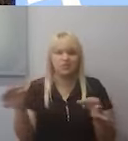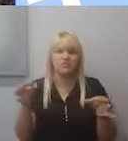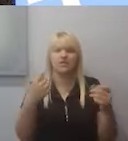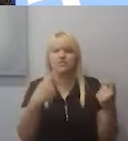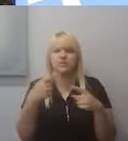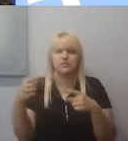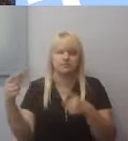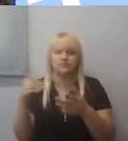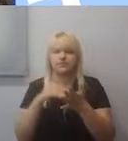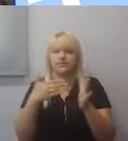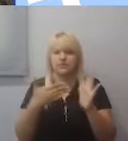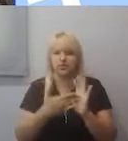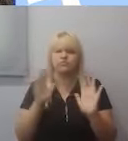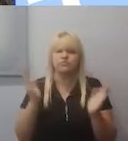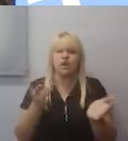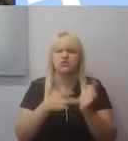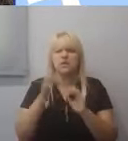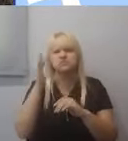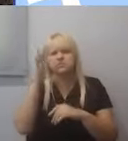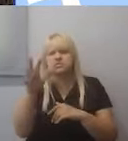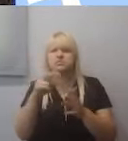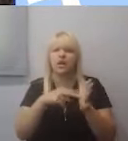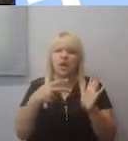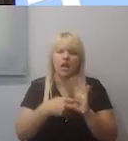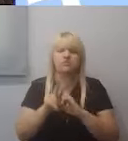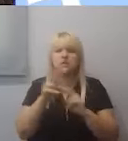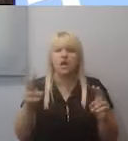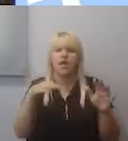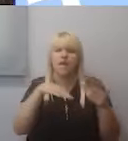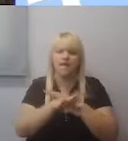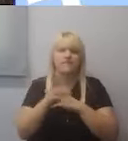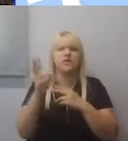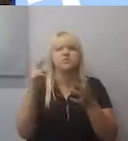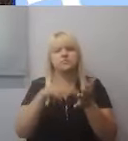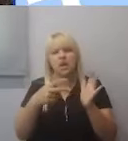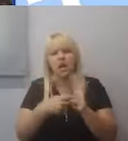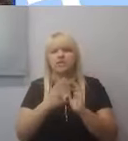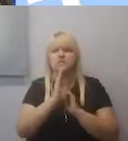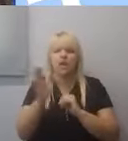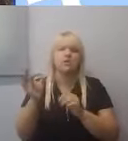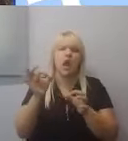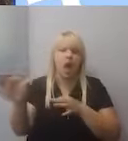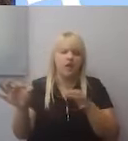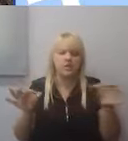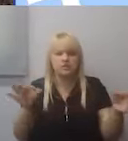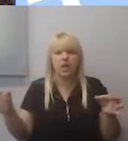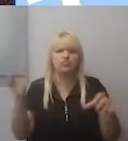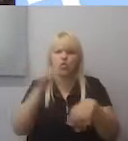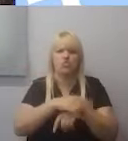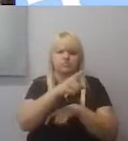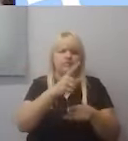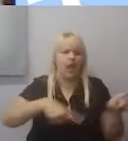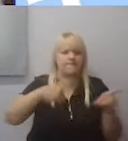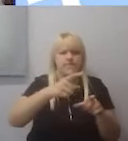kaut kas plānots kā šo evakuāciju plānot kā tai apkaimei konkrēti tai apkaimei ja mēs nesen